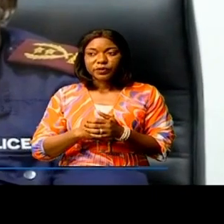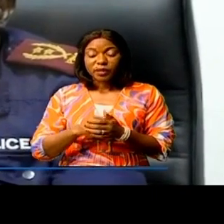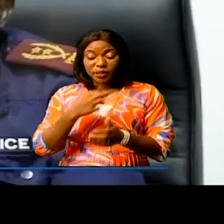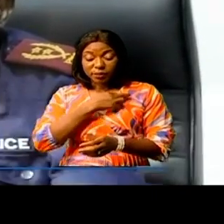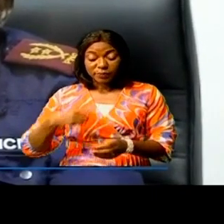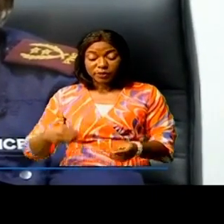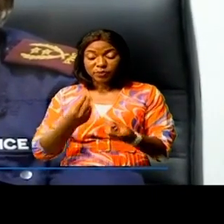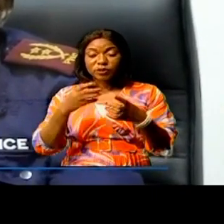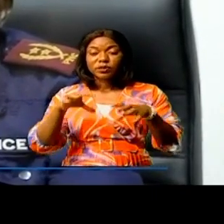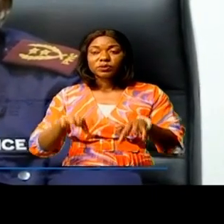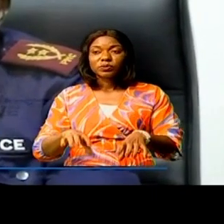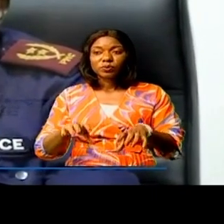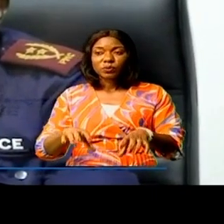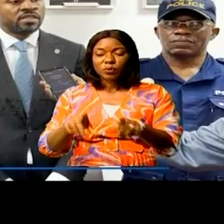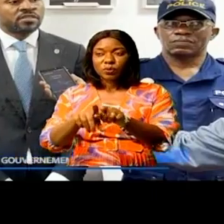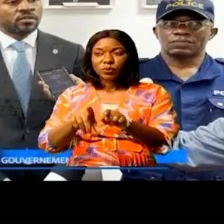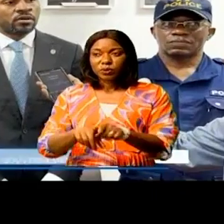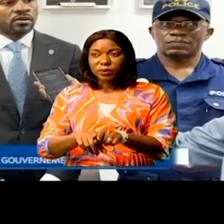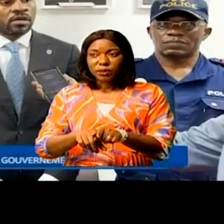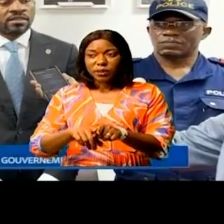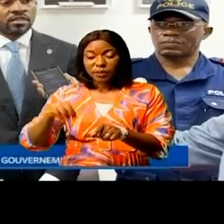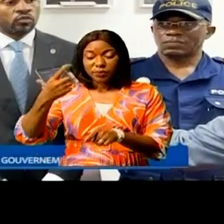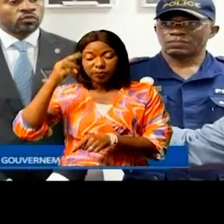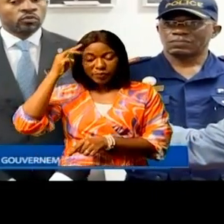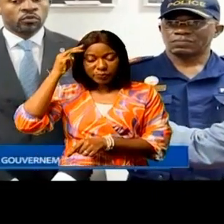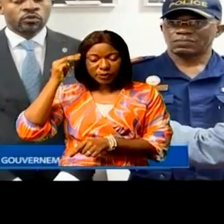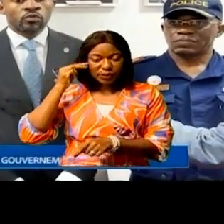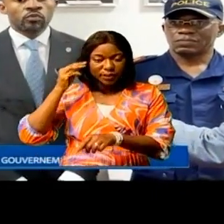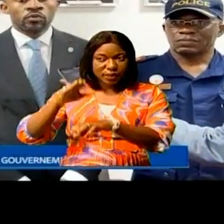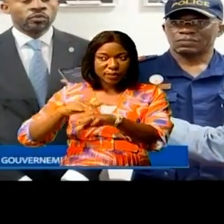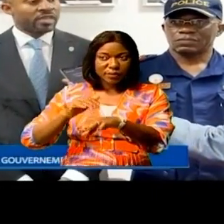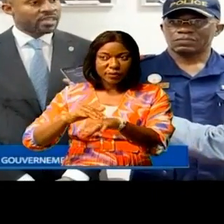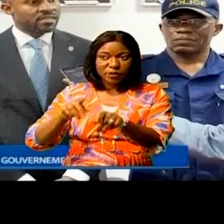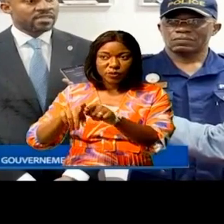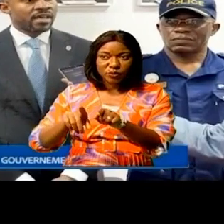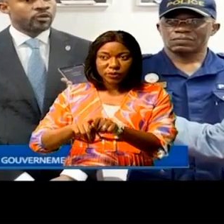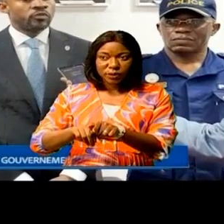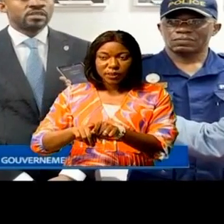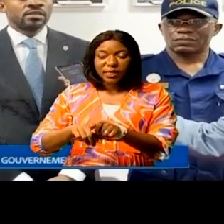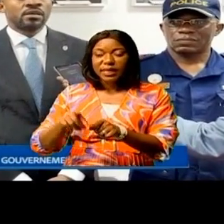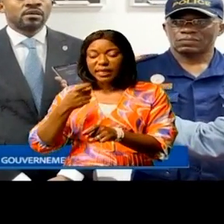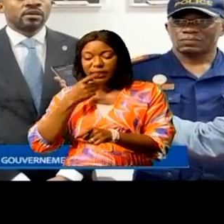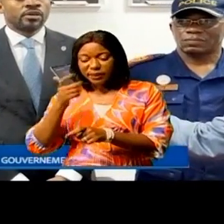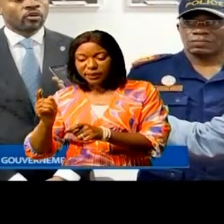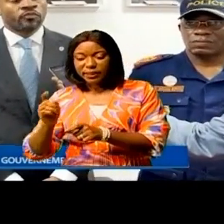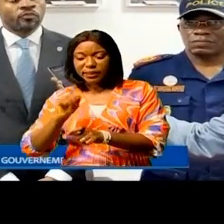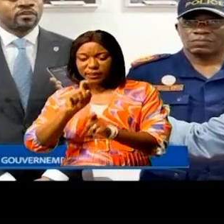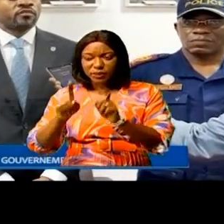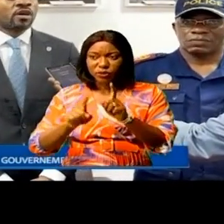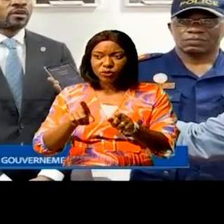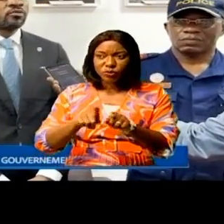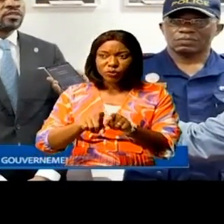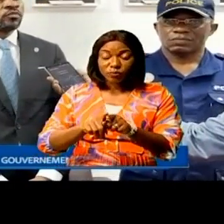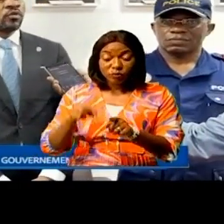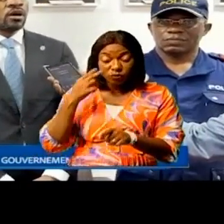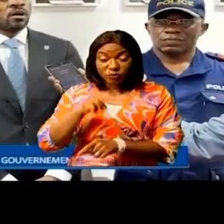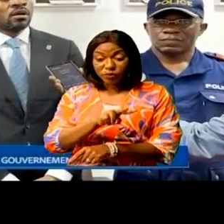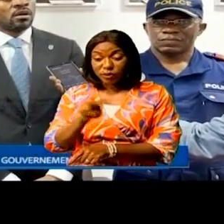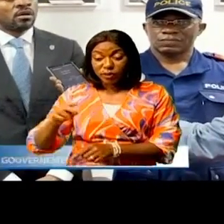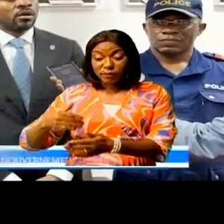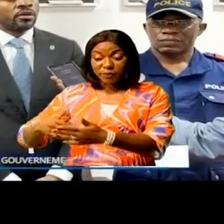Congo, le Premier ministre a tenu une réunion des crises qui a réuni, comme vous pouvez le voir à côté de